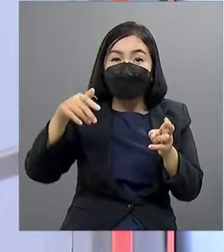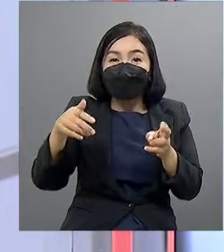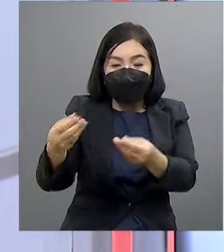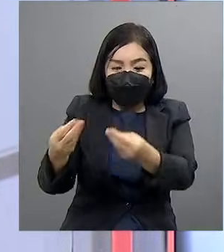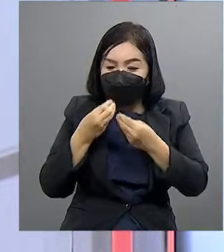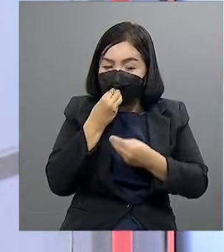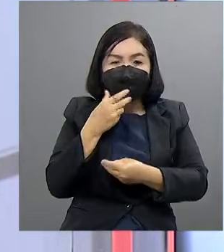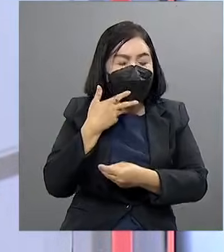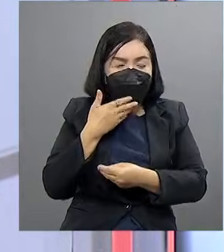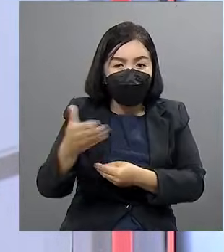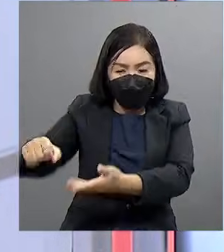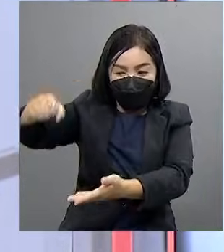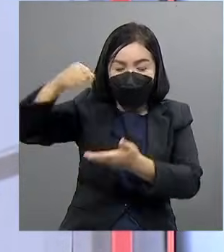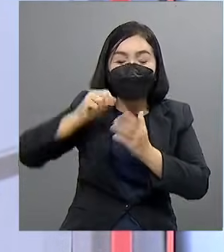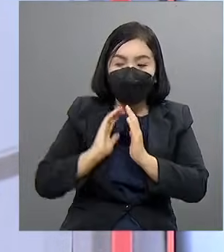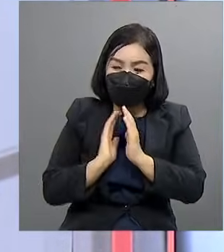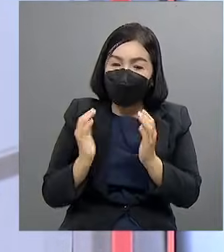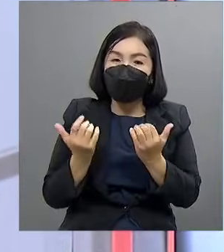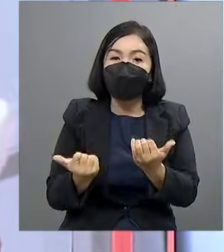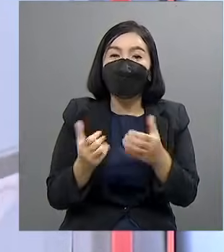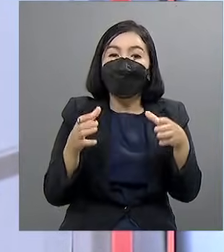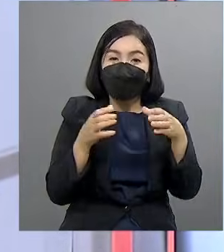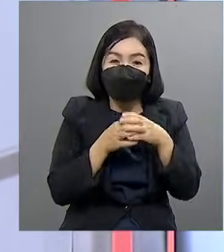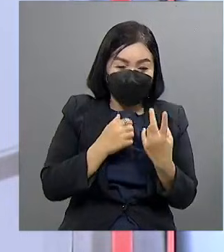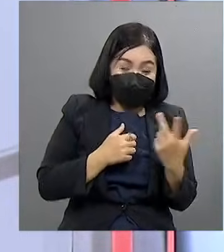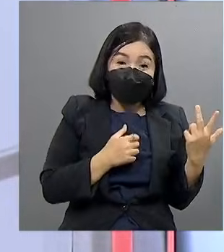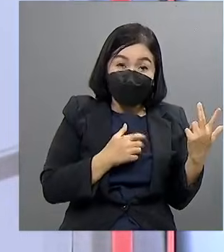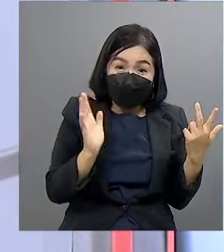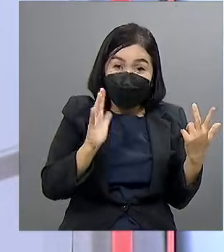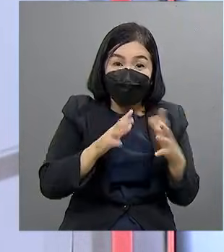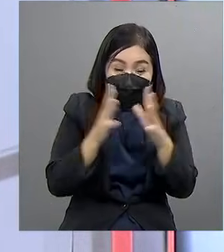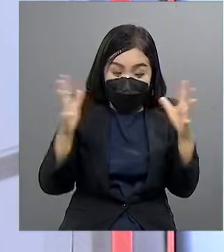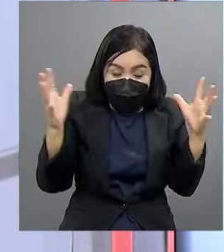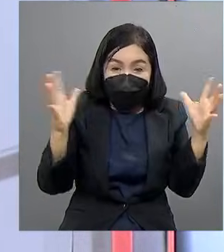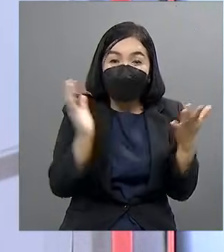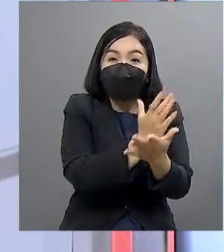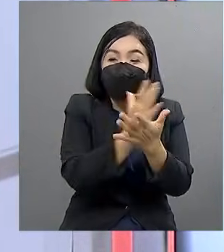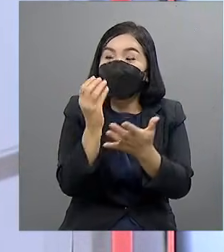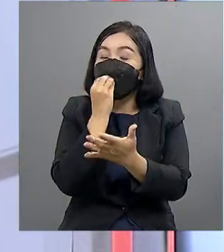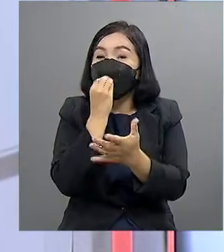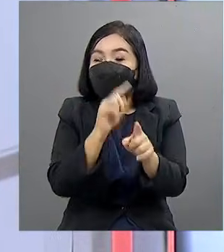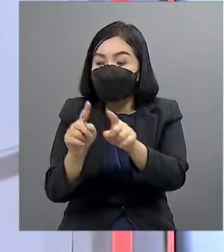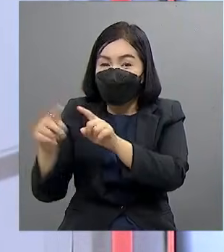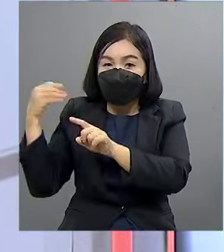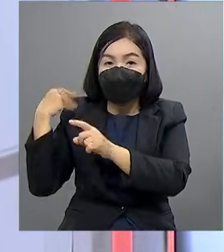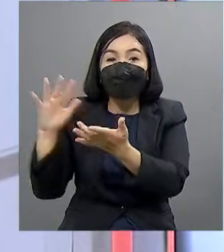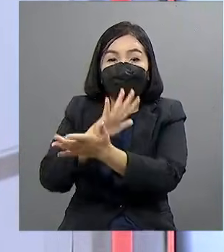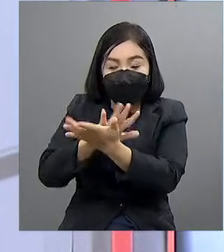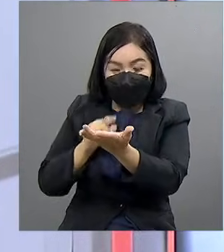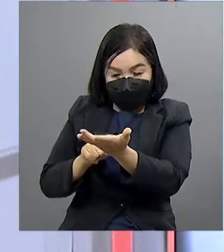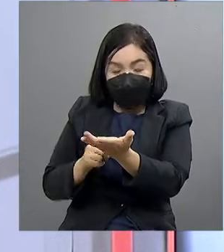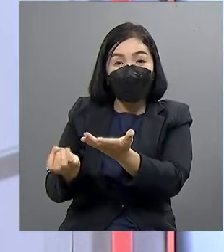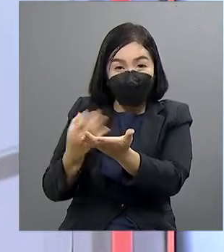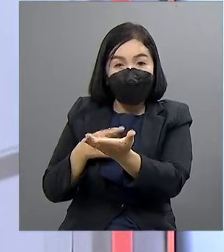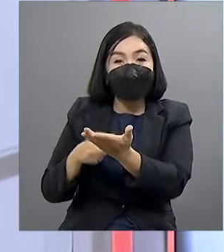ยขอบคุณมากๆนะครับทีมงานทุกคนไม่ใช่แค่พิธีกรนะฮะเพราะส่งมาเยอะเราต้องแบ่งทีมงานกินนี่บอกว่าคุณอธิวัฒน์ธีรนิธนันท์และผู้